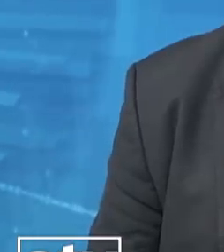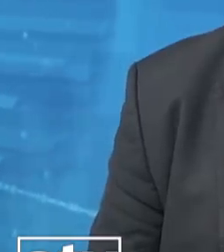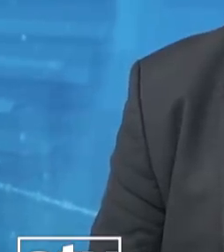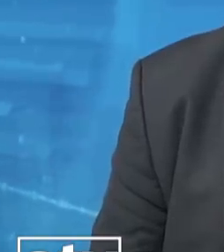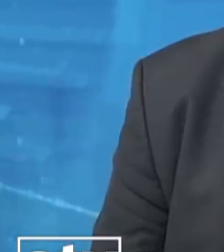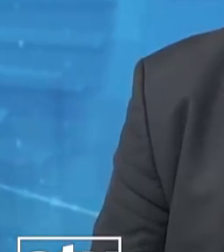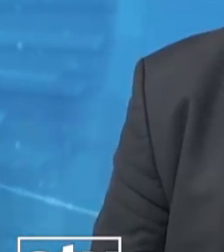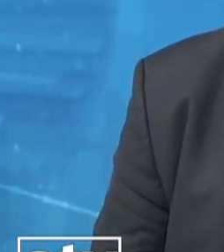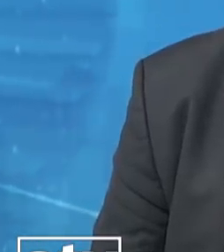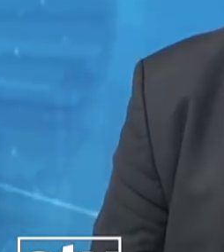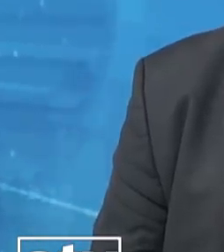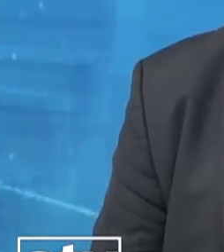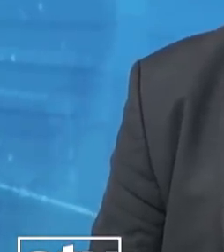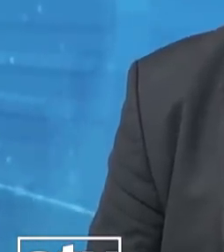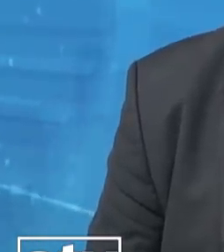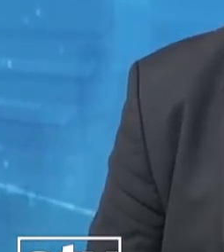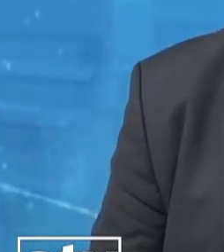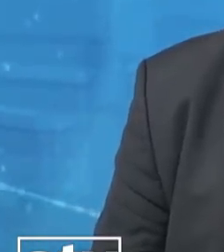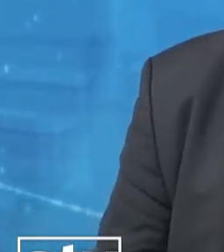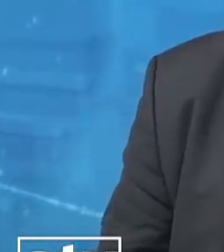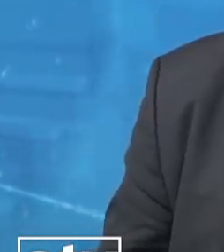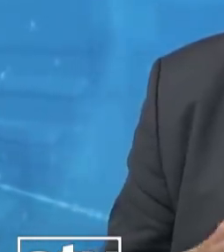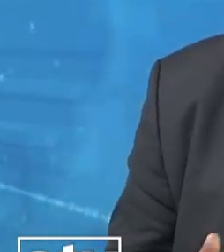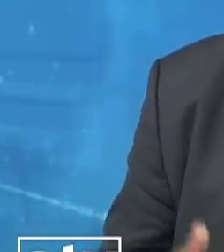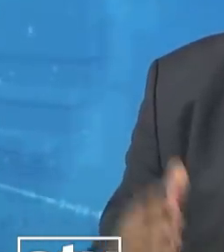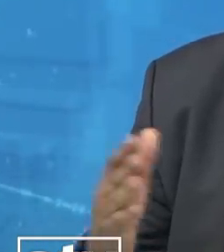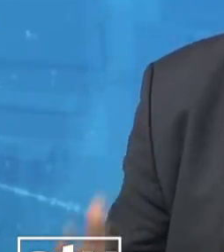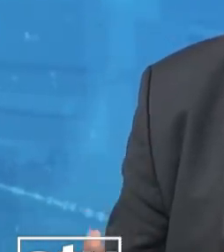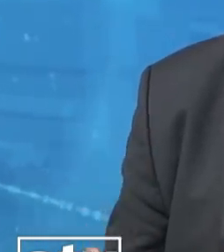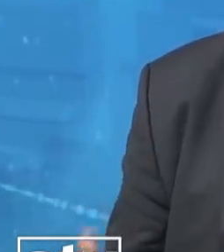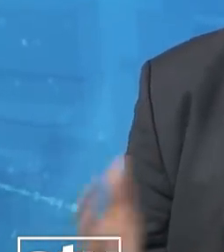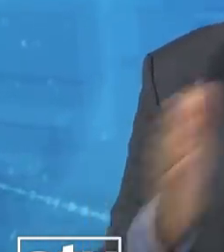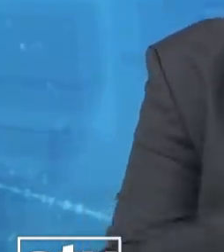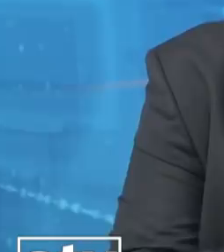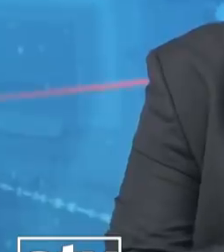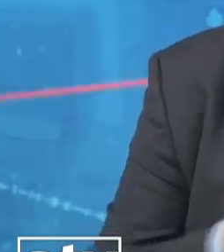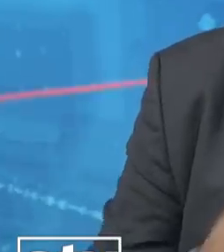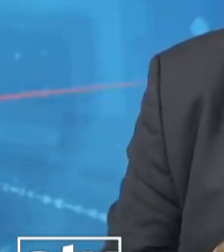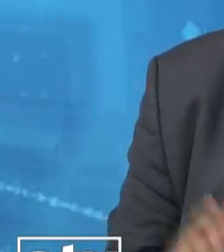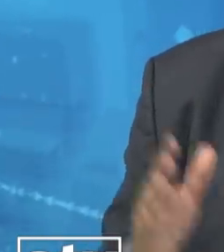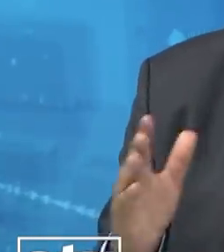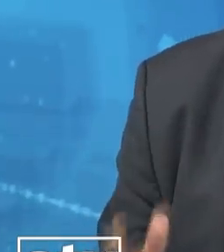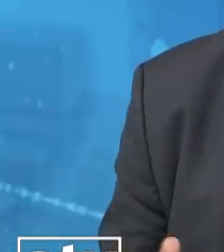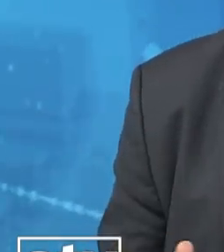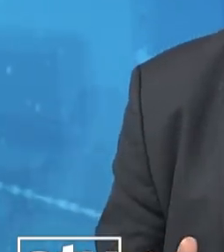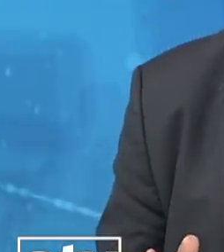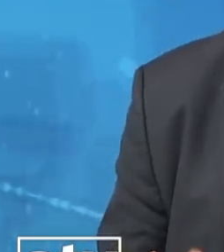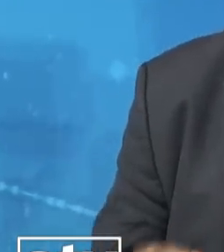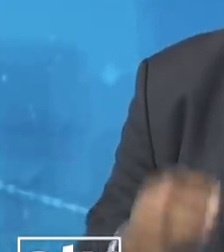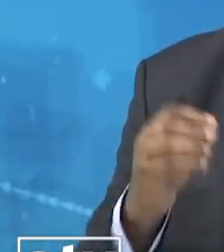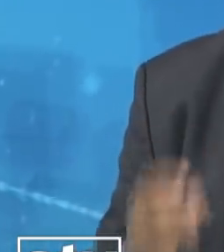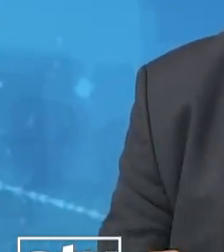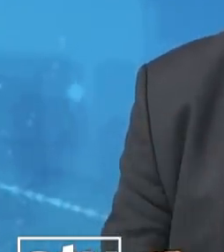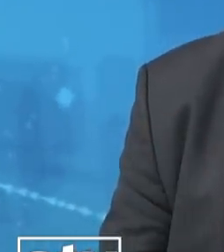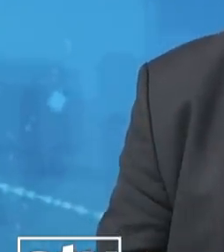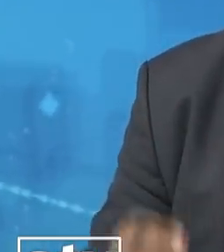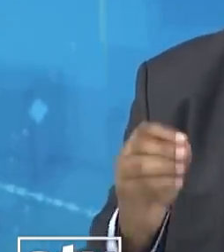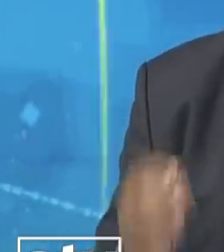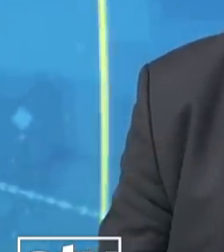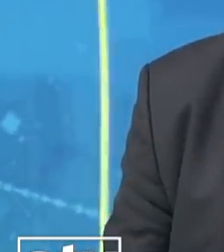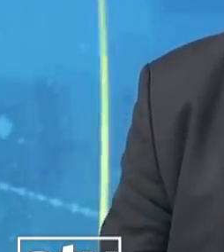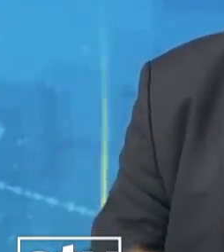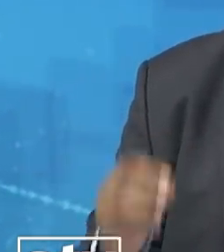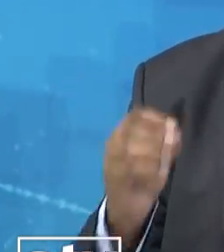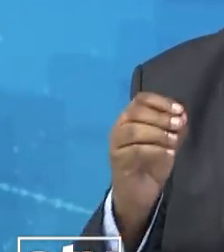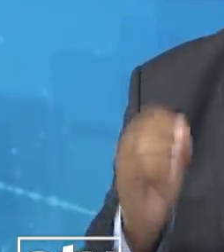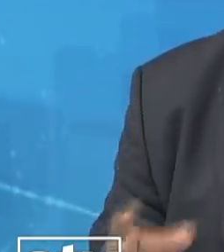አቅርቦት ፍሰቱን እንዳይቀንስ ለማድረግ ንክክም እንዳይኖር ቡና ቀጥታ ከተመረተበት ወደ ኤክስፖርት መዳረሻ እንዲመጣ ለማድረግ የአርሶ አደር ቡና፣